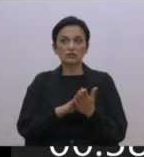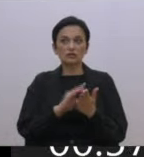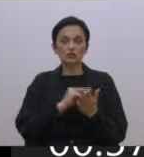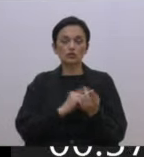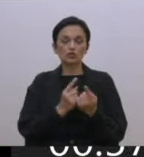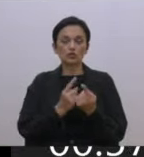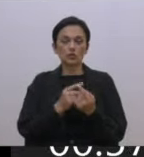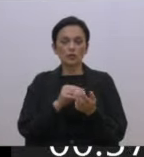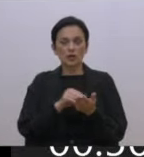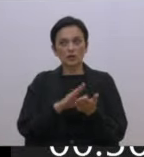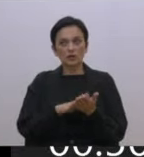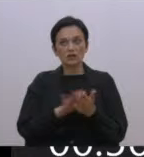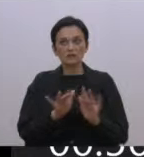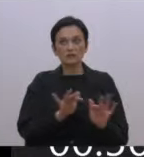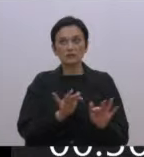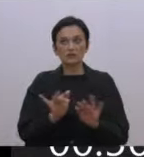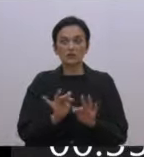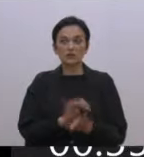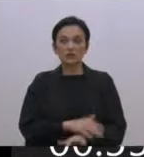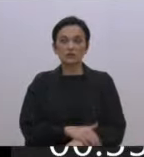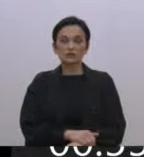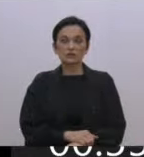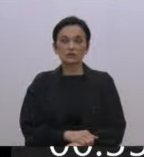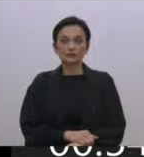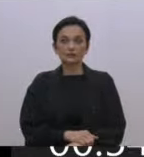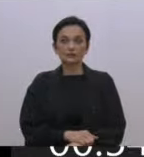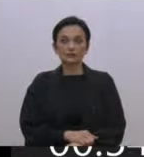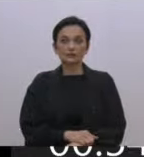კოლეგებო, რეგისტრაცია მიმდინარეობს.